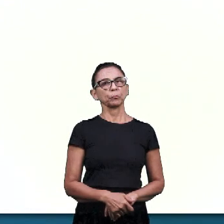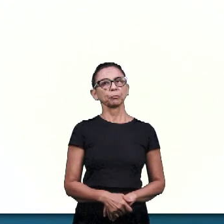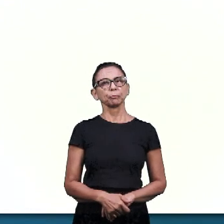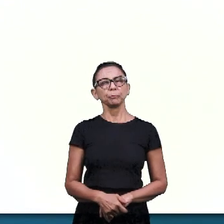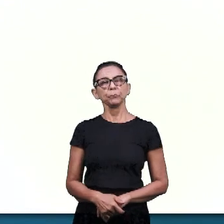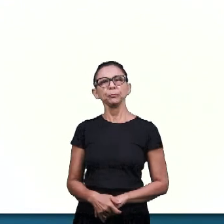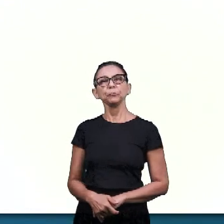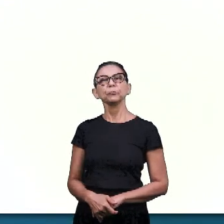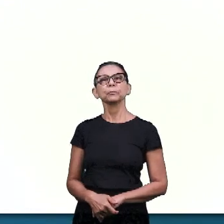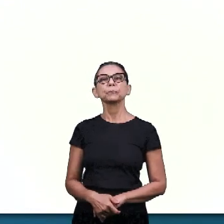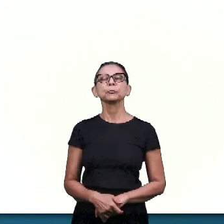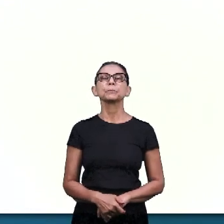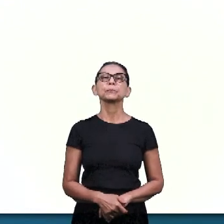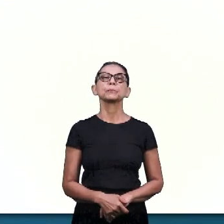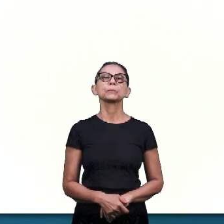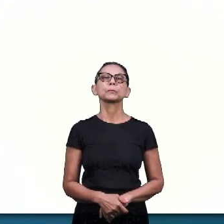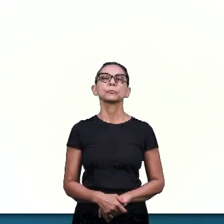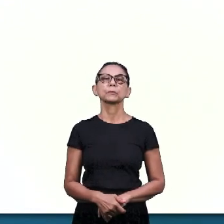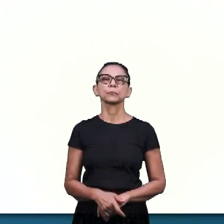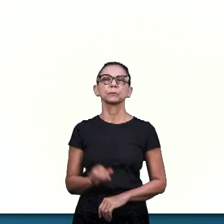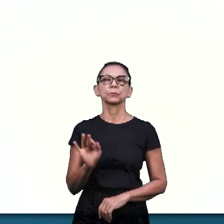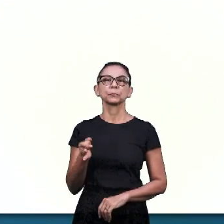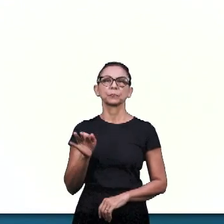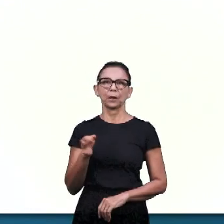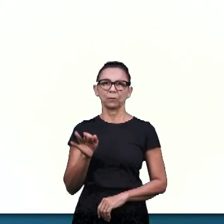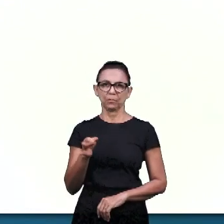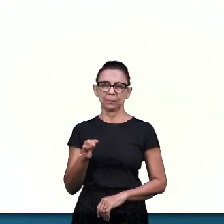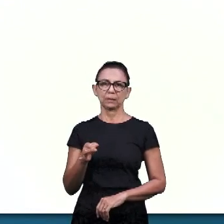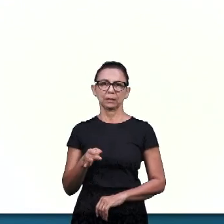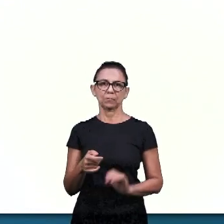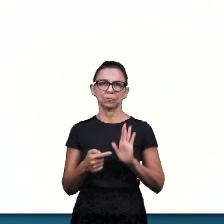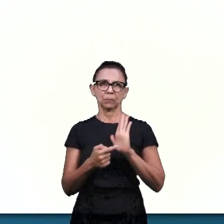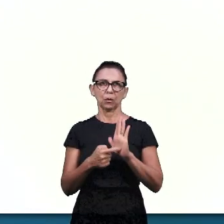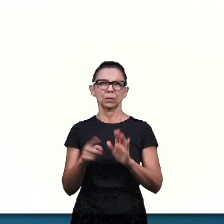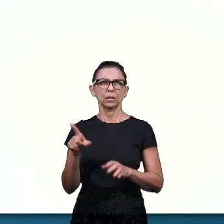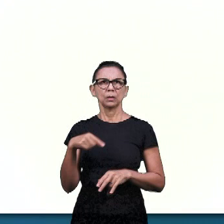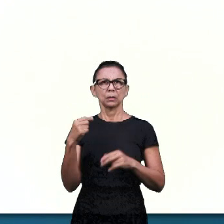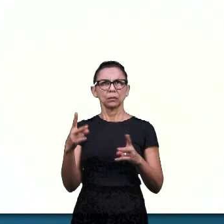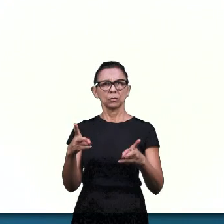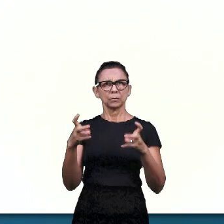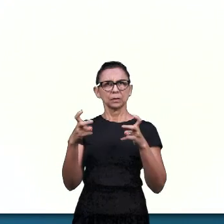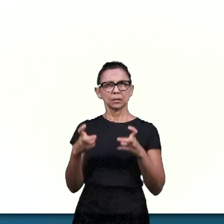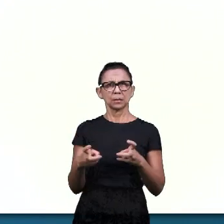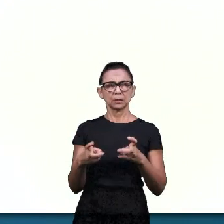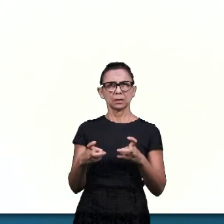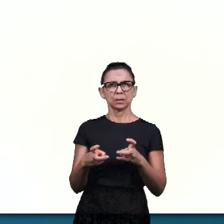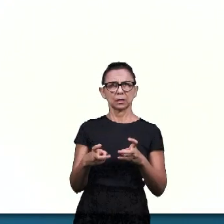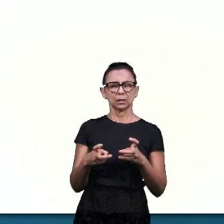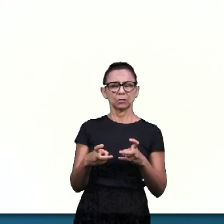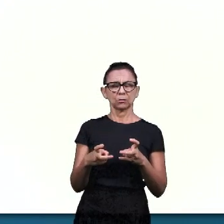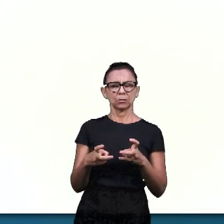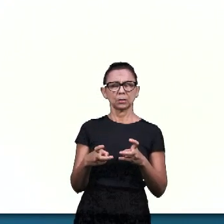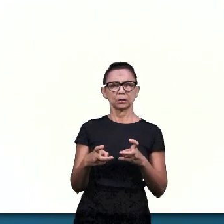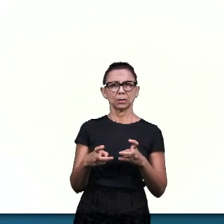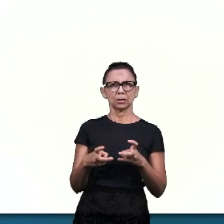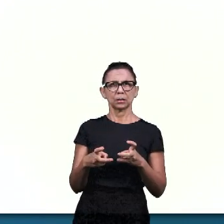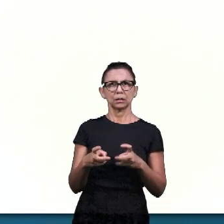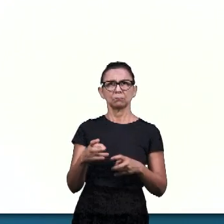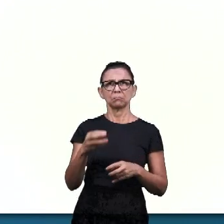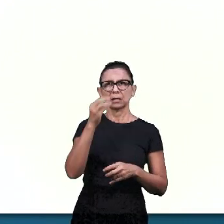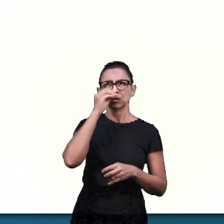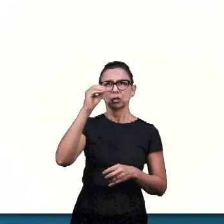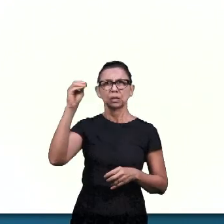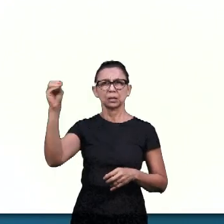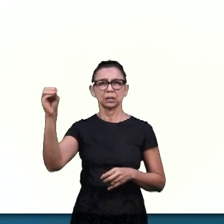question dit, c'est une affirmation. Nous avons vu le rejet de ceux qui sont appelés riches.